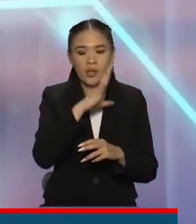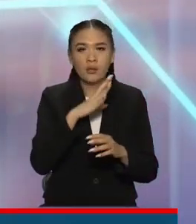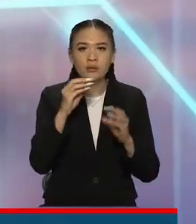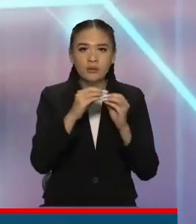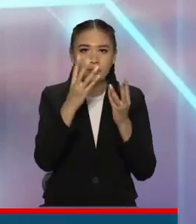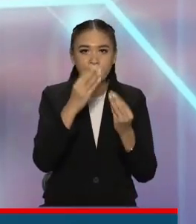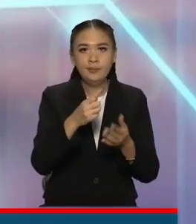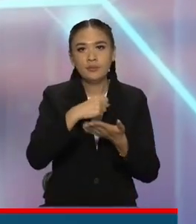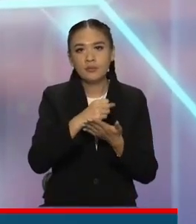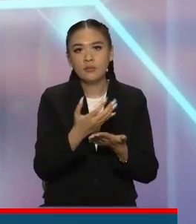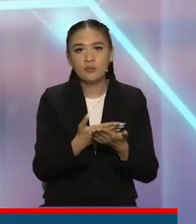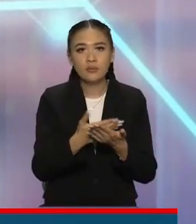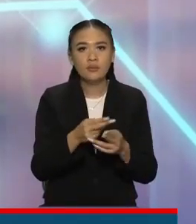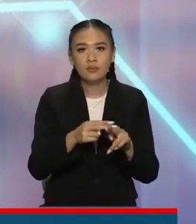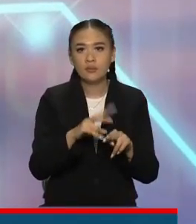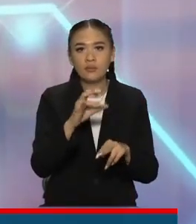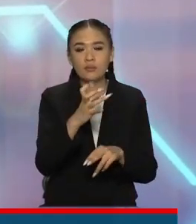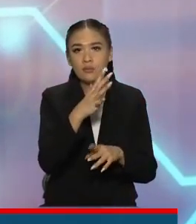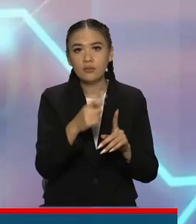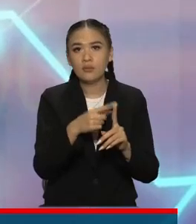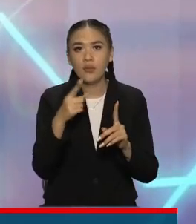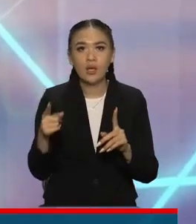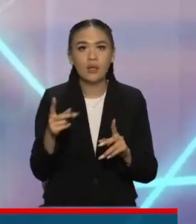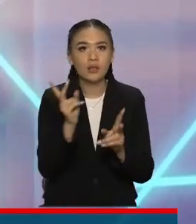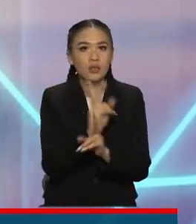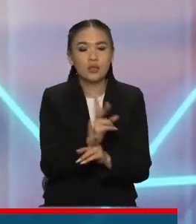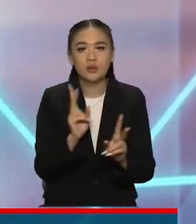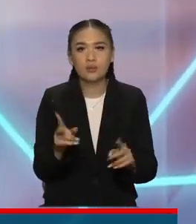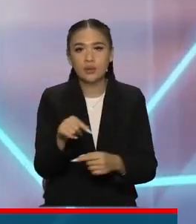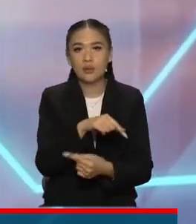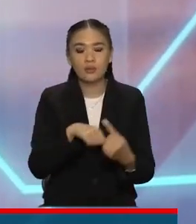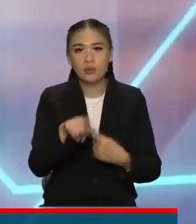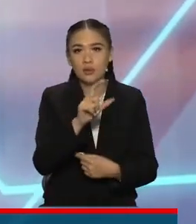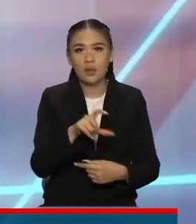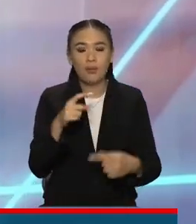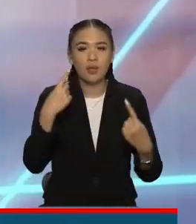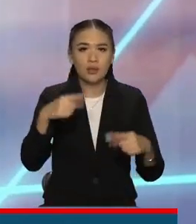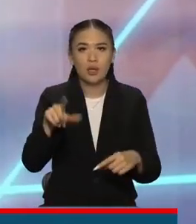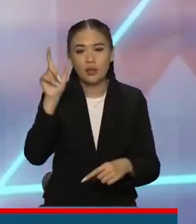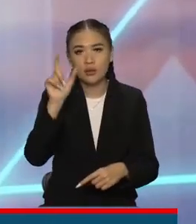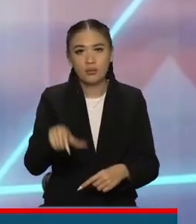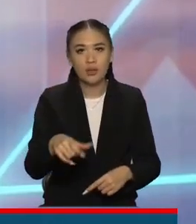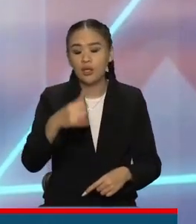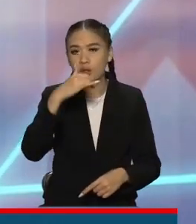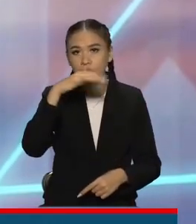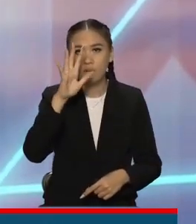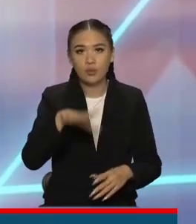белгілей салады. Енді ондай мезгілде ешқандай кәсіпкер, басқа адамдар кіре алмайды ондай